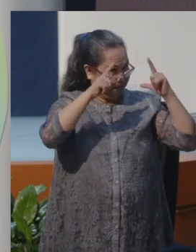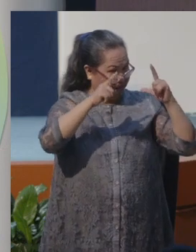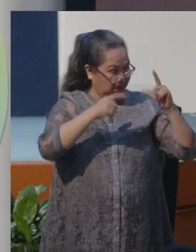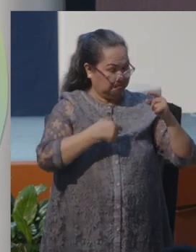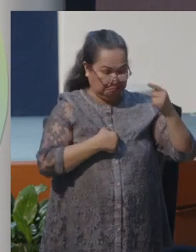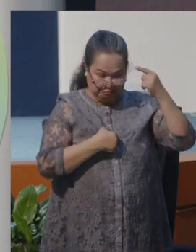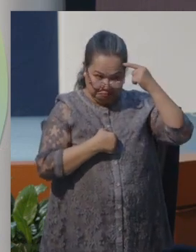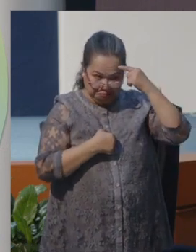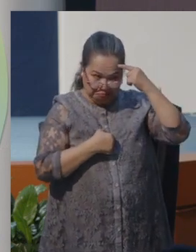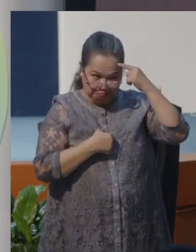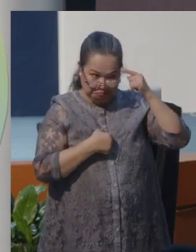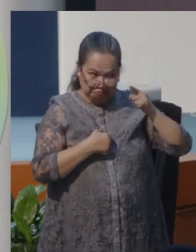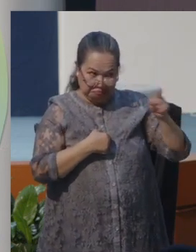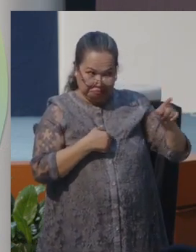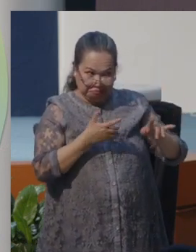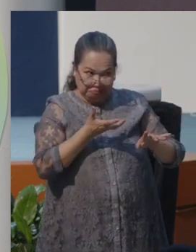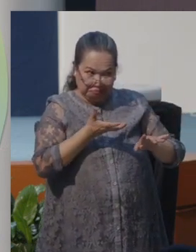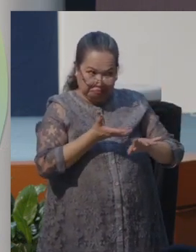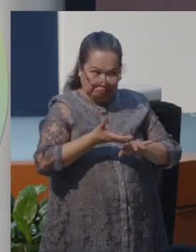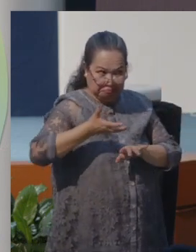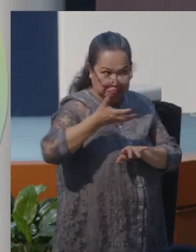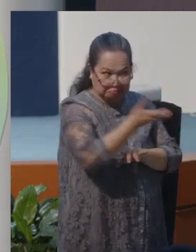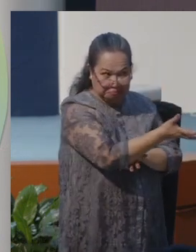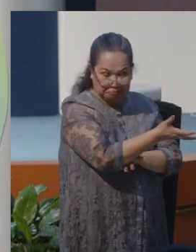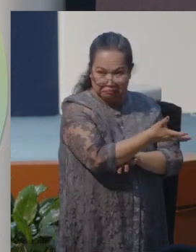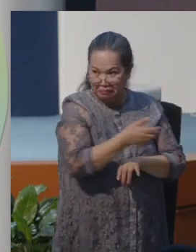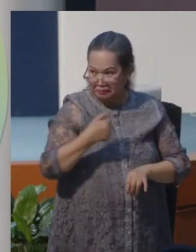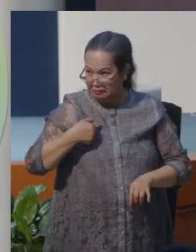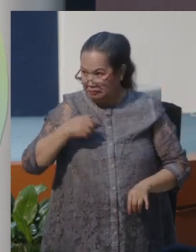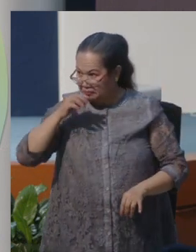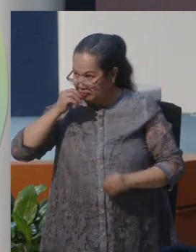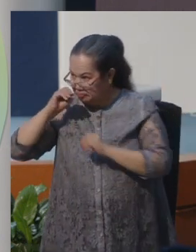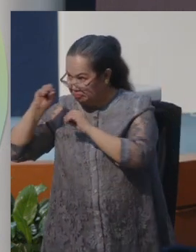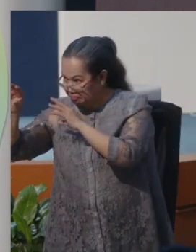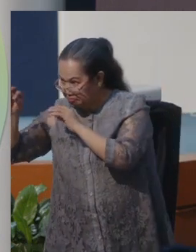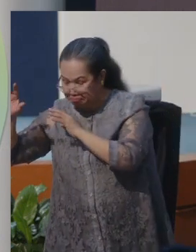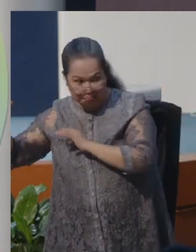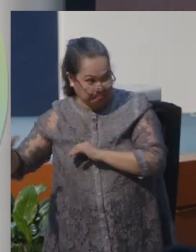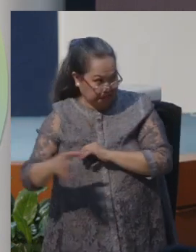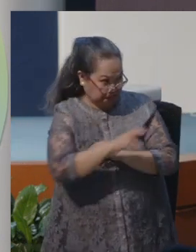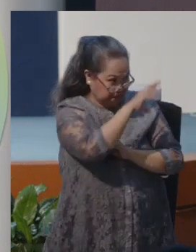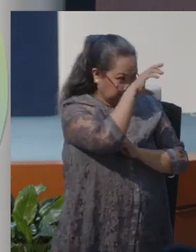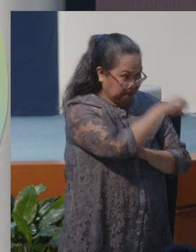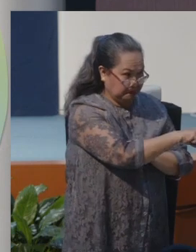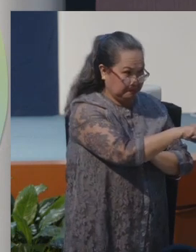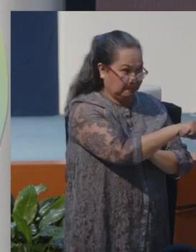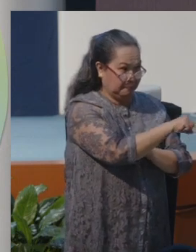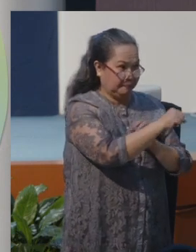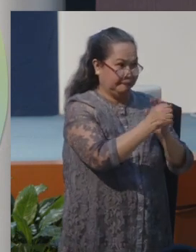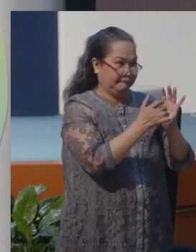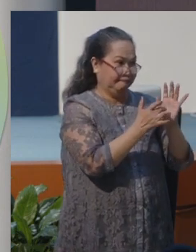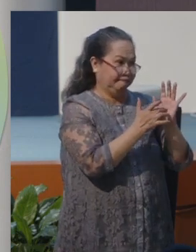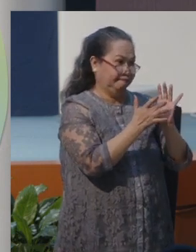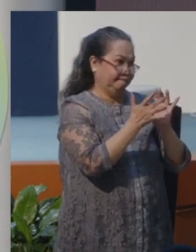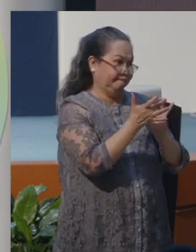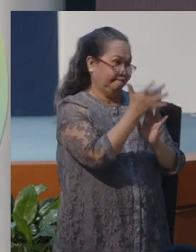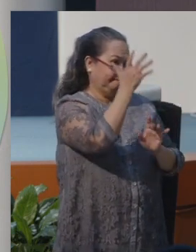ang ticket niya si Jesus kasi magiging revolutionary leader. Hindi pala. So ipinagkanulo na lang niya.